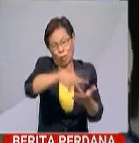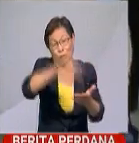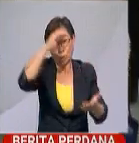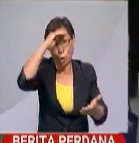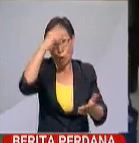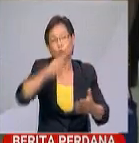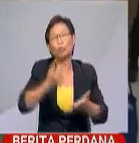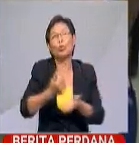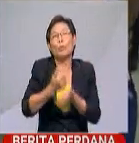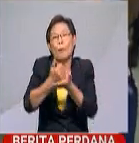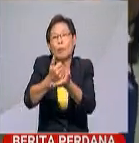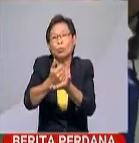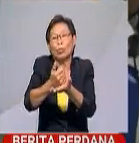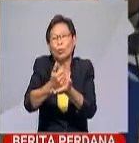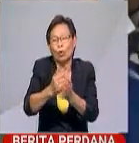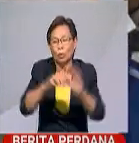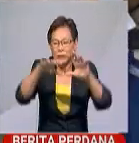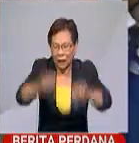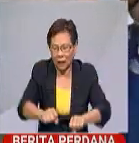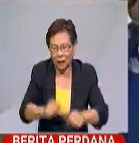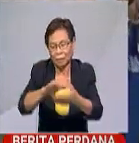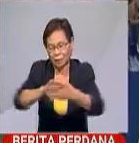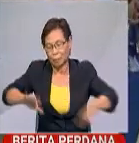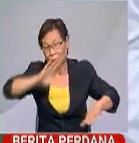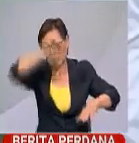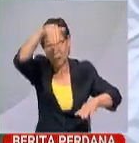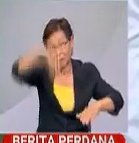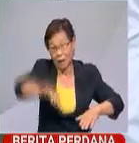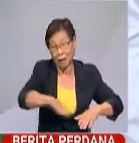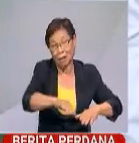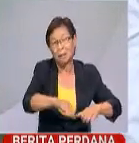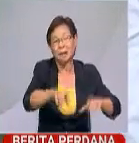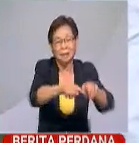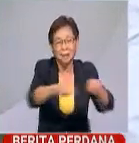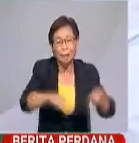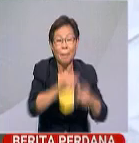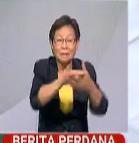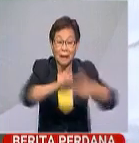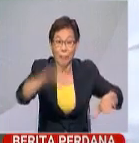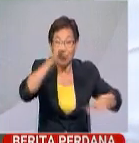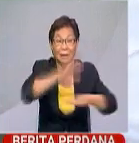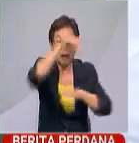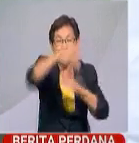membantu operasi menangkap dan menyelamatkan gajah. Sanctuary itu dijangka dibuka kepada